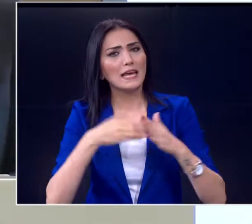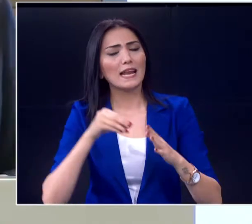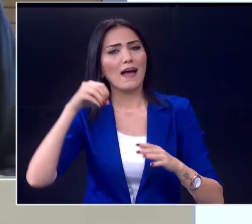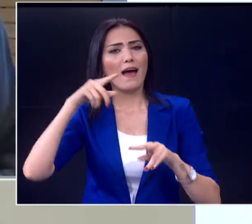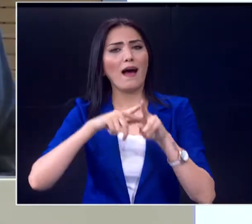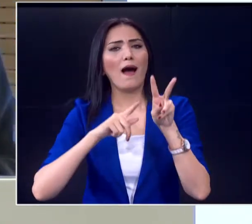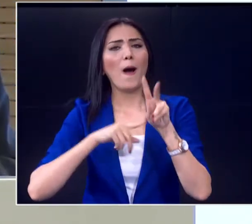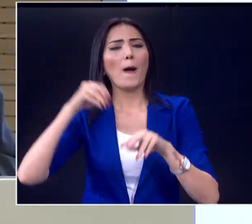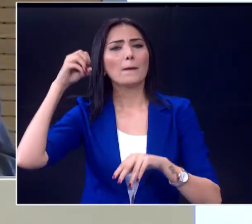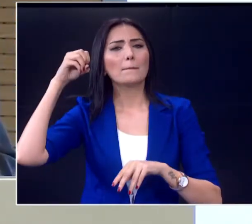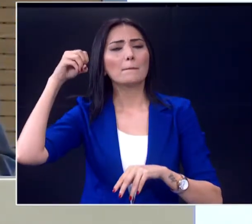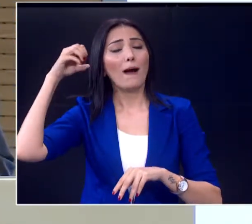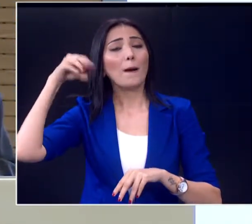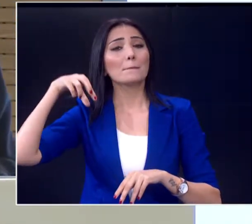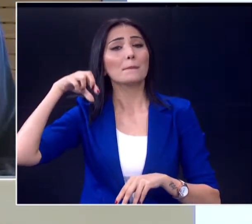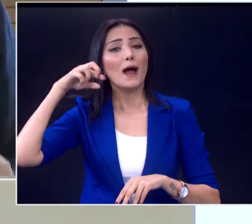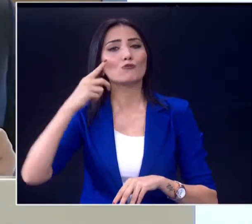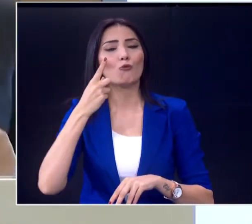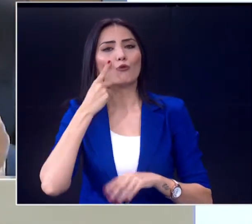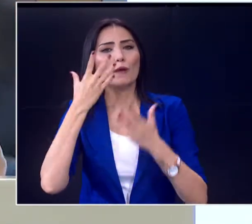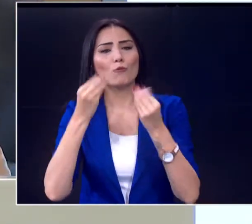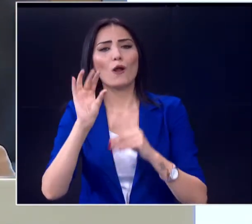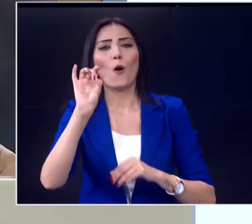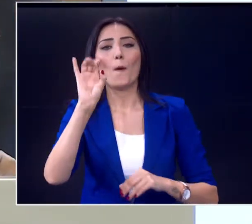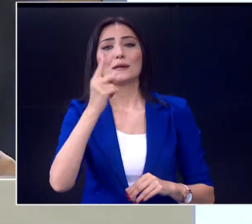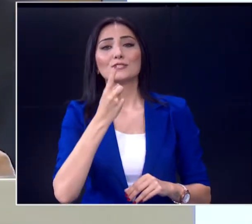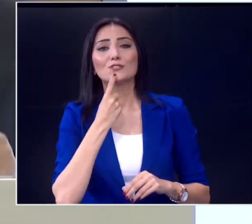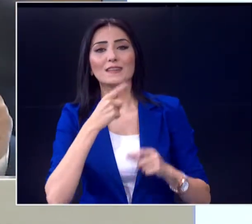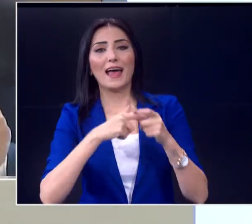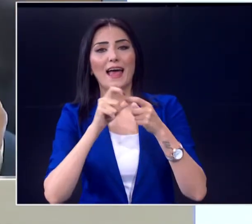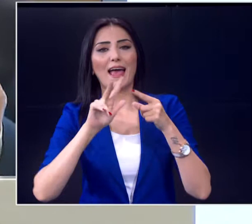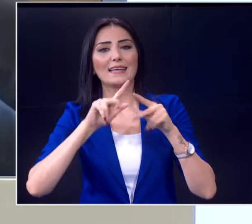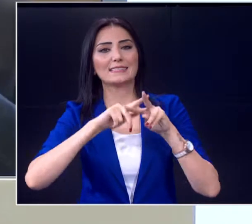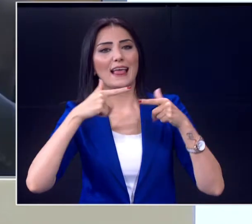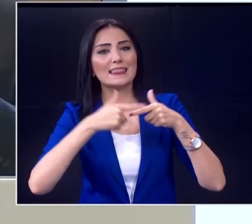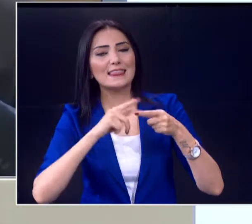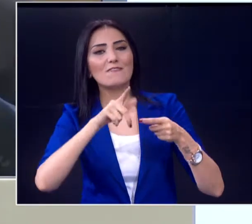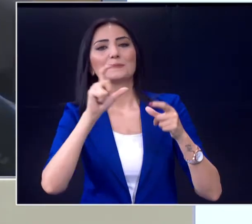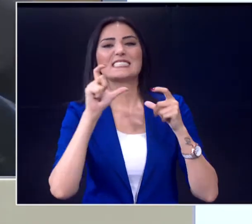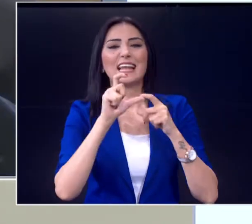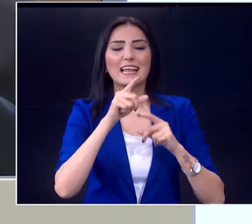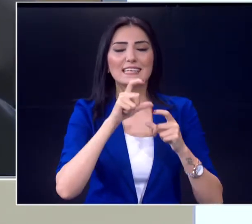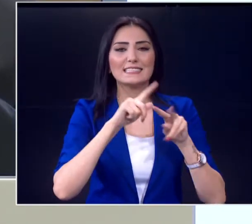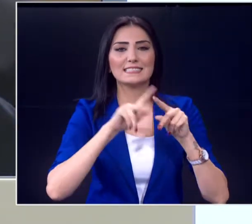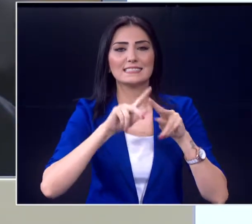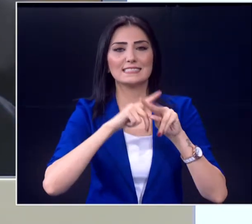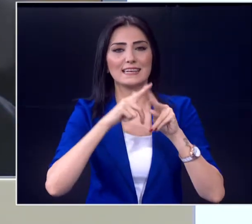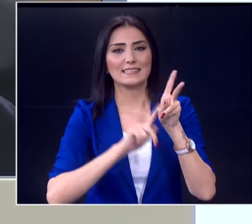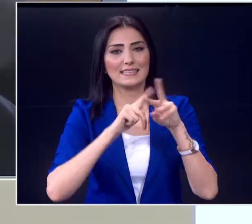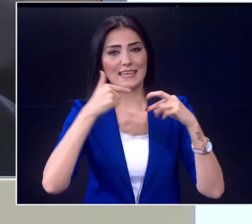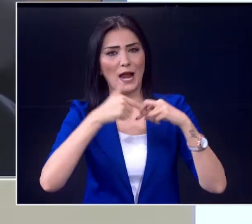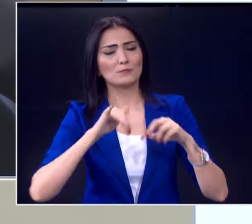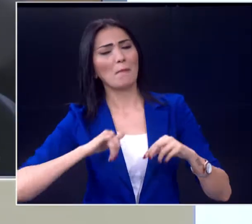Parti hükümetleri olarak 15 yıldır esnafımızın, sanatkarımızın hep yanında